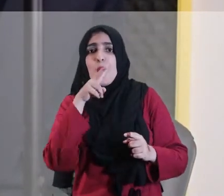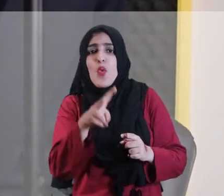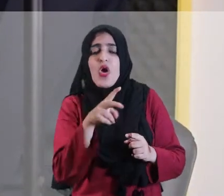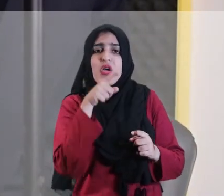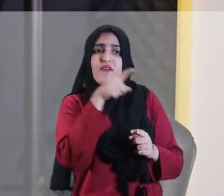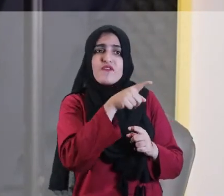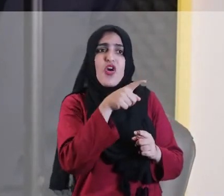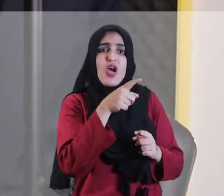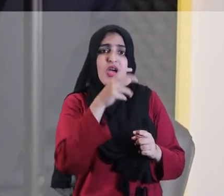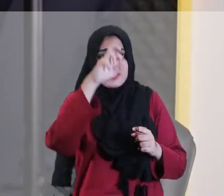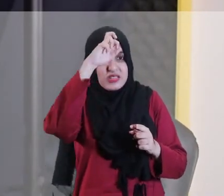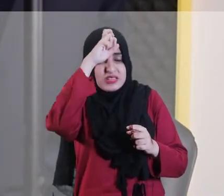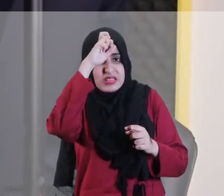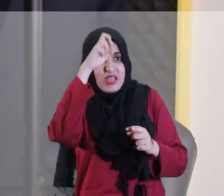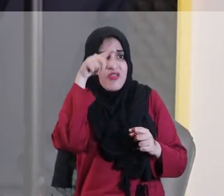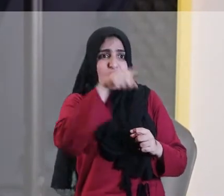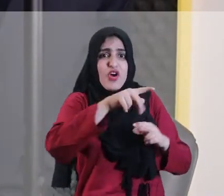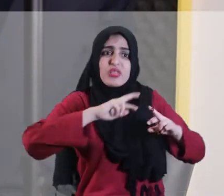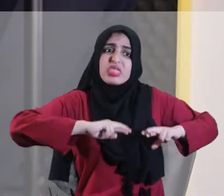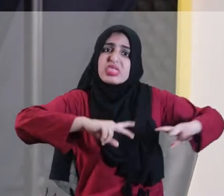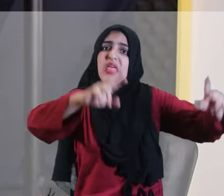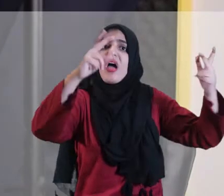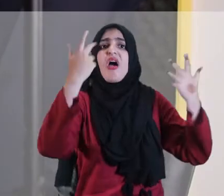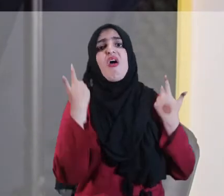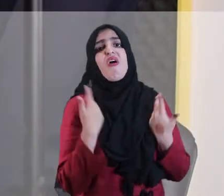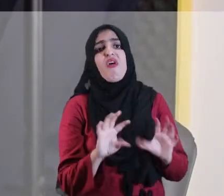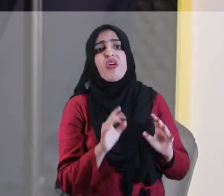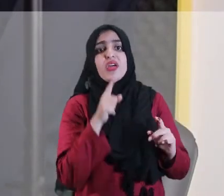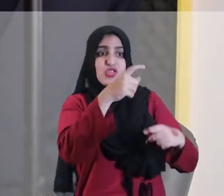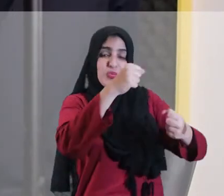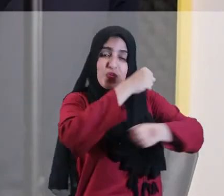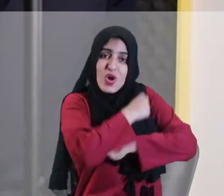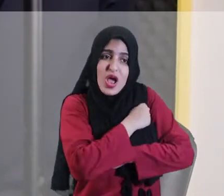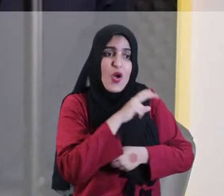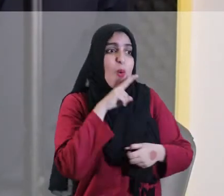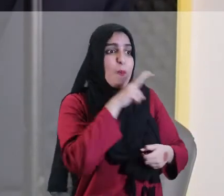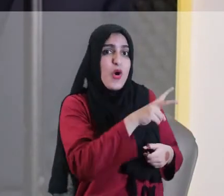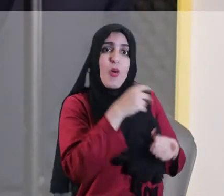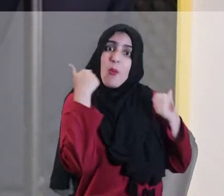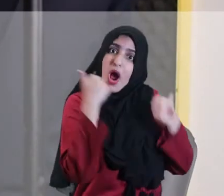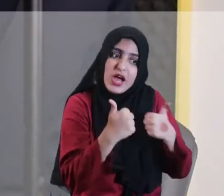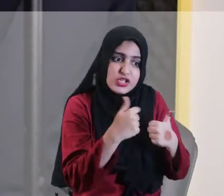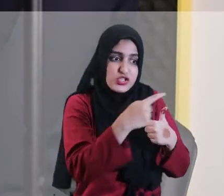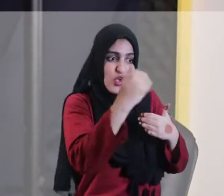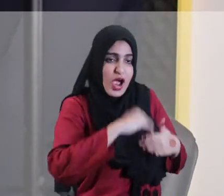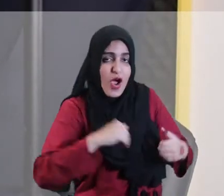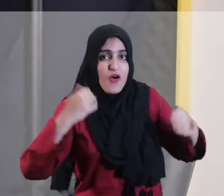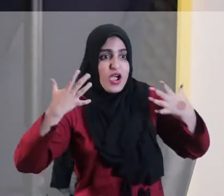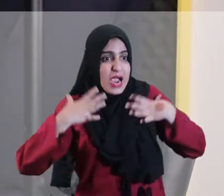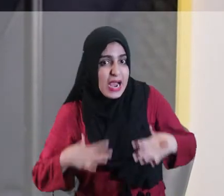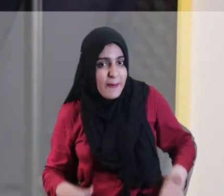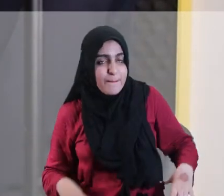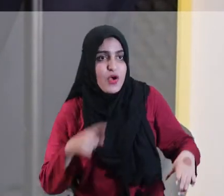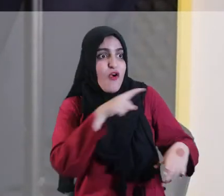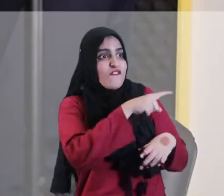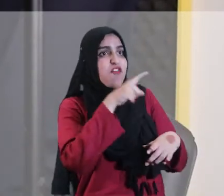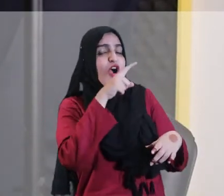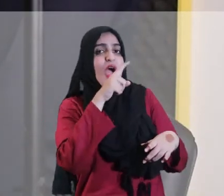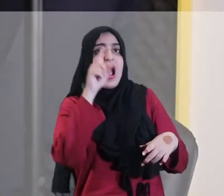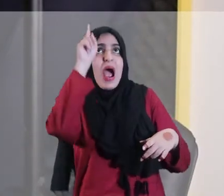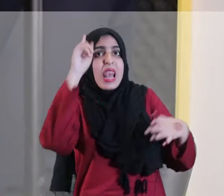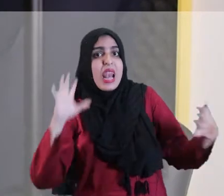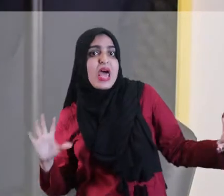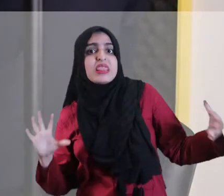भाग्य आपने अगर उसको आप गले लगाते कि बेटा बहुत अच्छा हुआ तुम आए वह अपने रब से जुड़ता आपने उसको सिर्फ उसके हुलिए